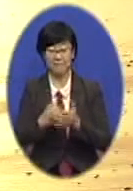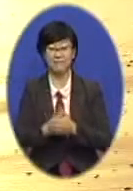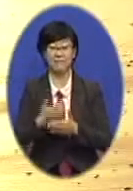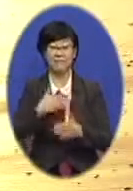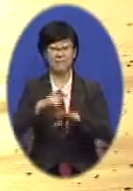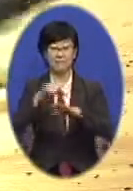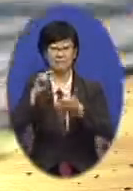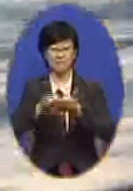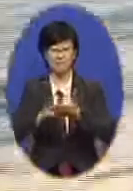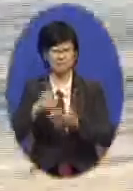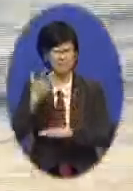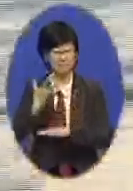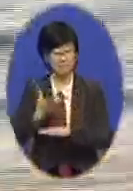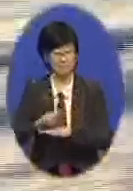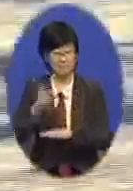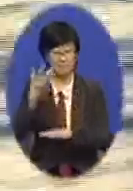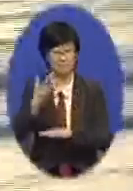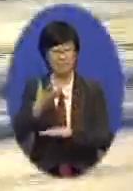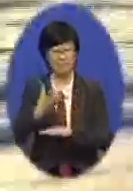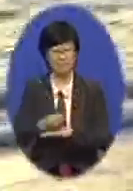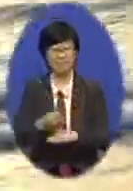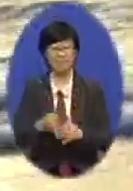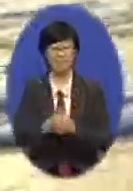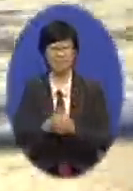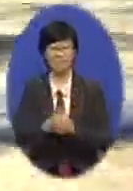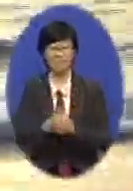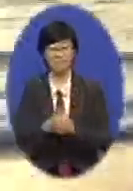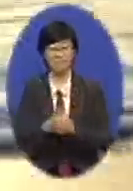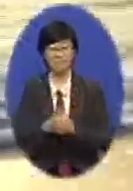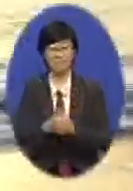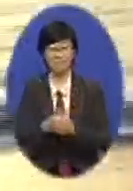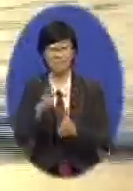안타까운 내 마음만 쫓고 녹는다.